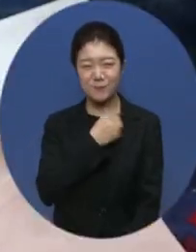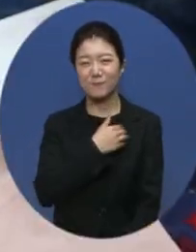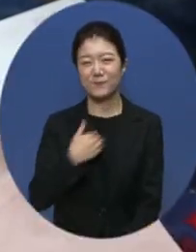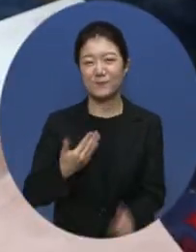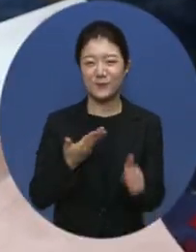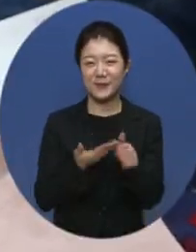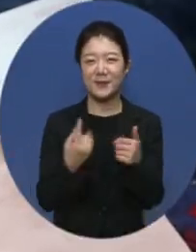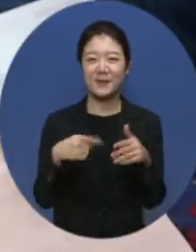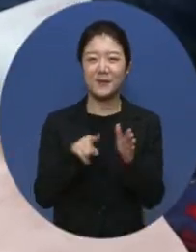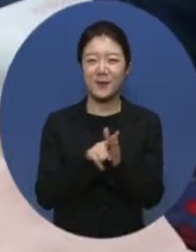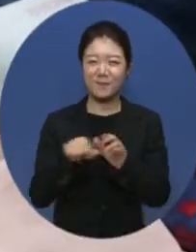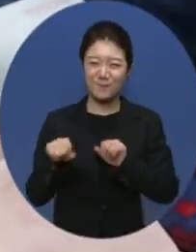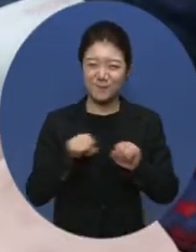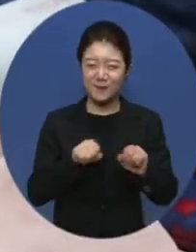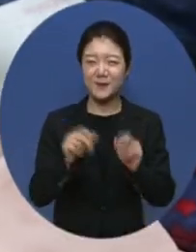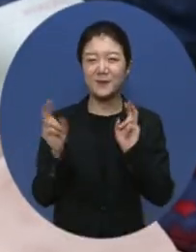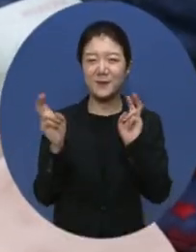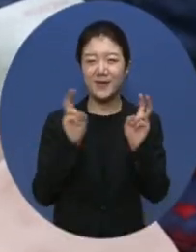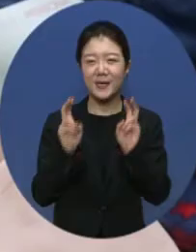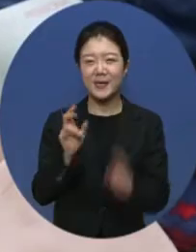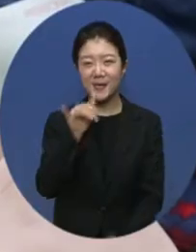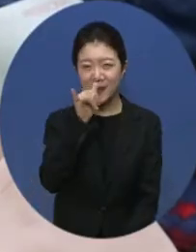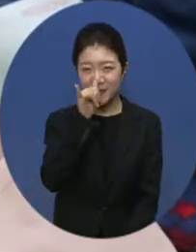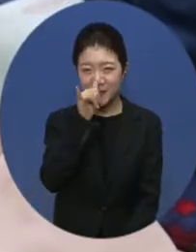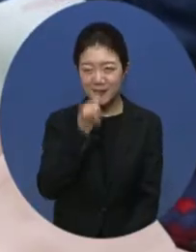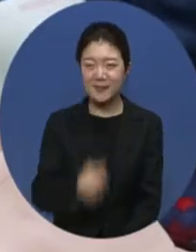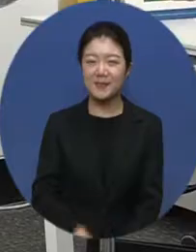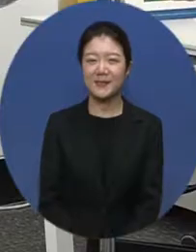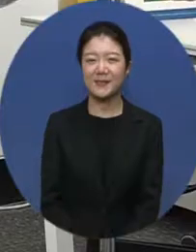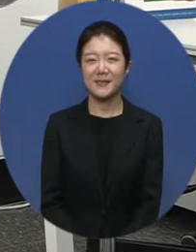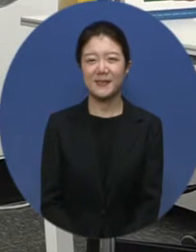위해 발로 뛰는 기업이 있는데요.